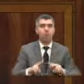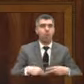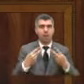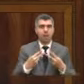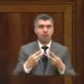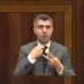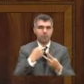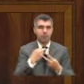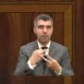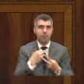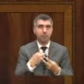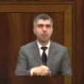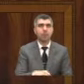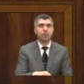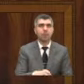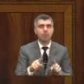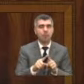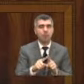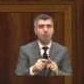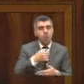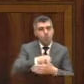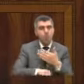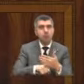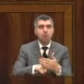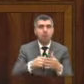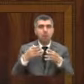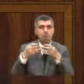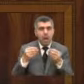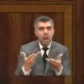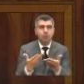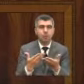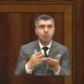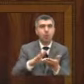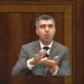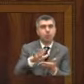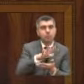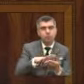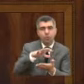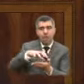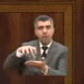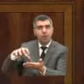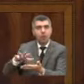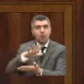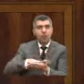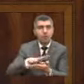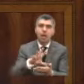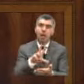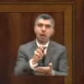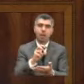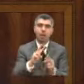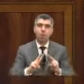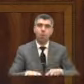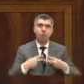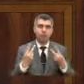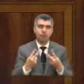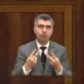الخاويه. ولد مراكش، ولد جامعه فينا عايش فيها، وكنعرف جميع ما كتعرفوا كنعرفوه. اذا ما